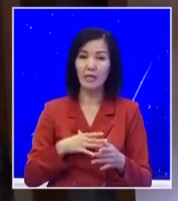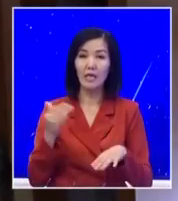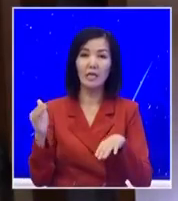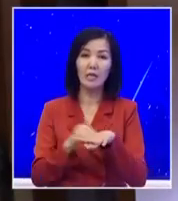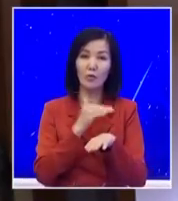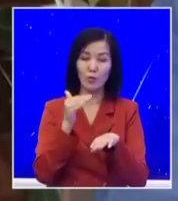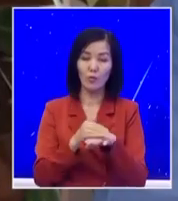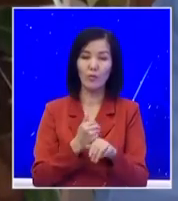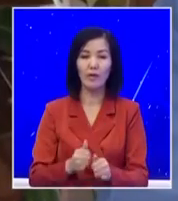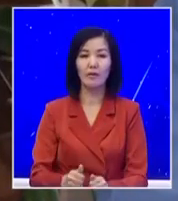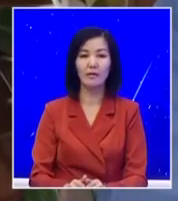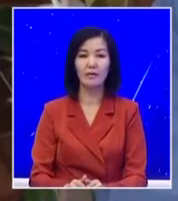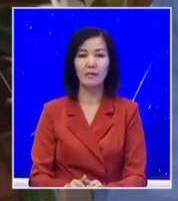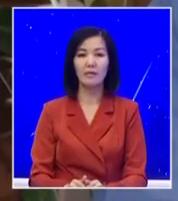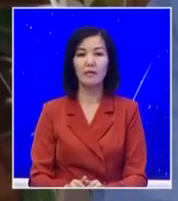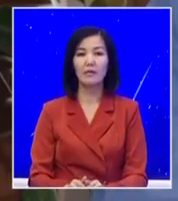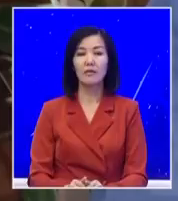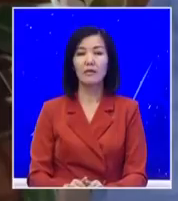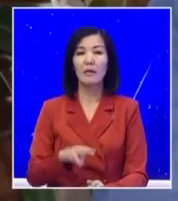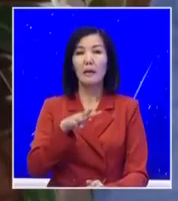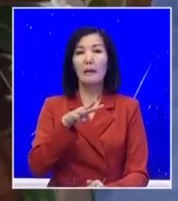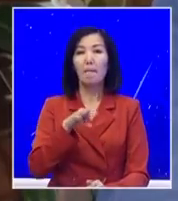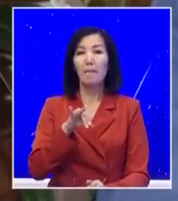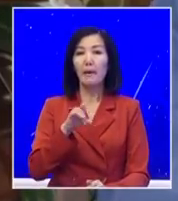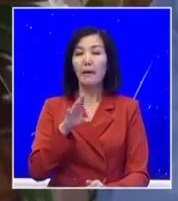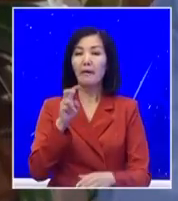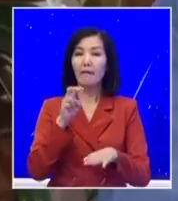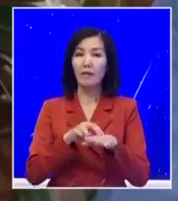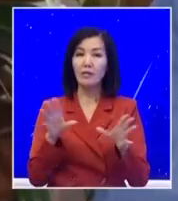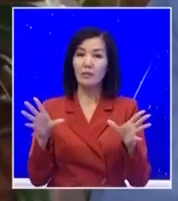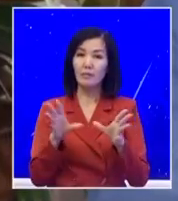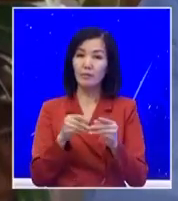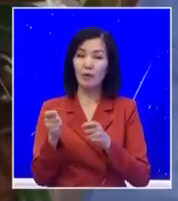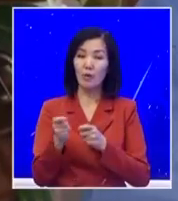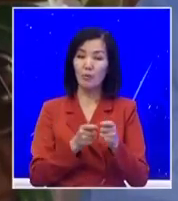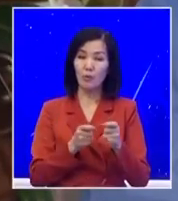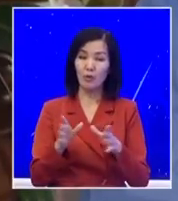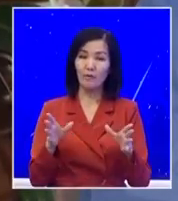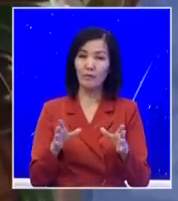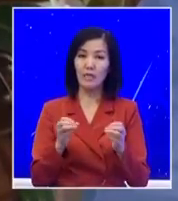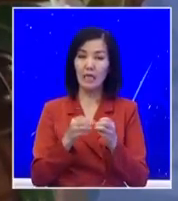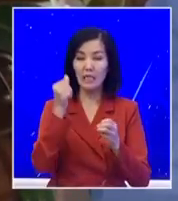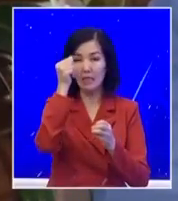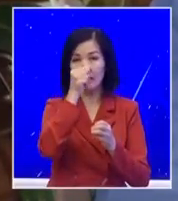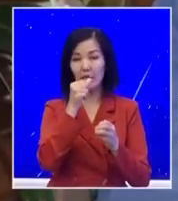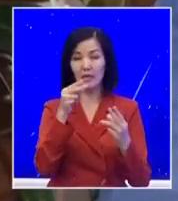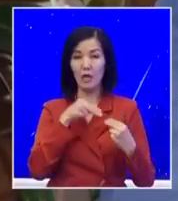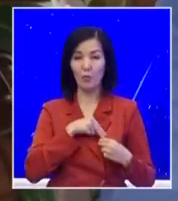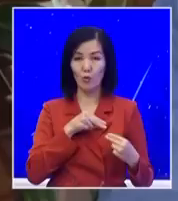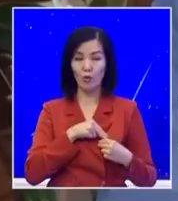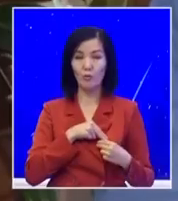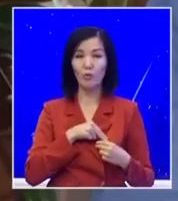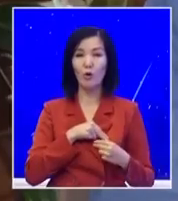и отзывчивость. Майра Шигильна, я уже работаю под ее руководством более 10 лет. Можно сказать,